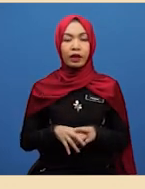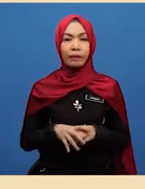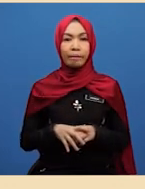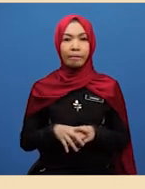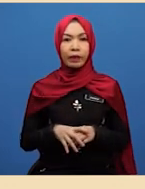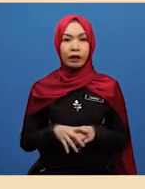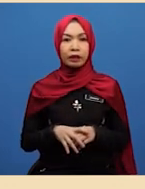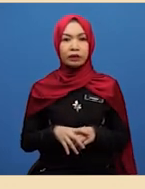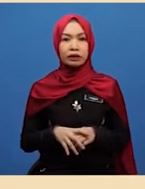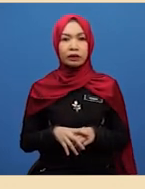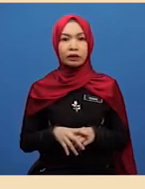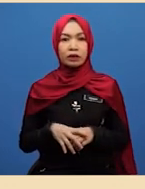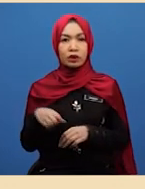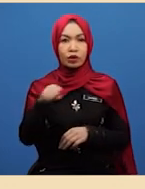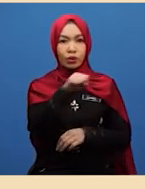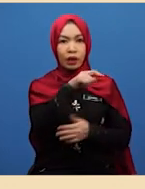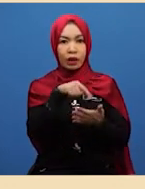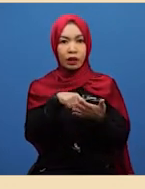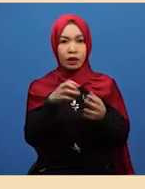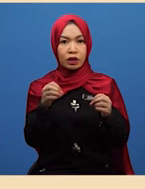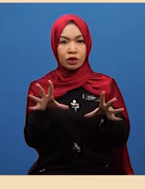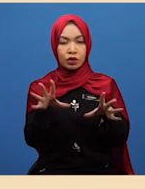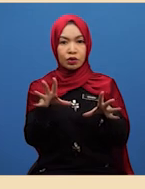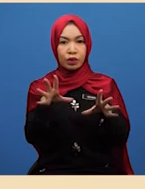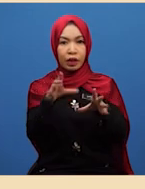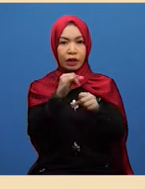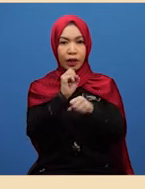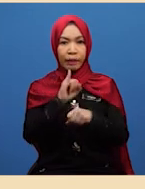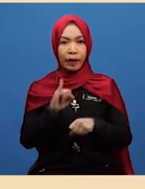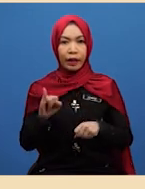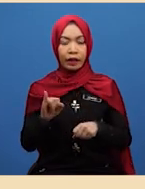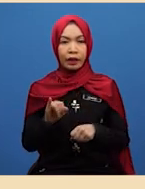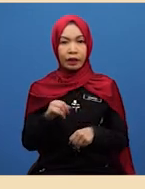Terusan diperolehi oleh Charles Brooke dengan bayaran